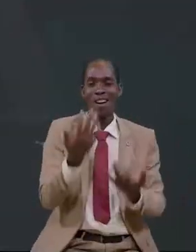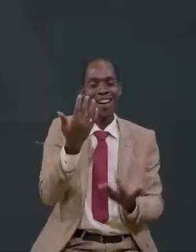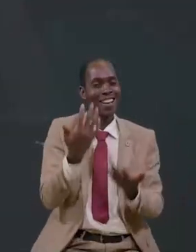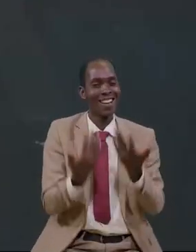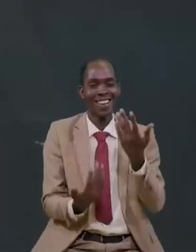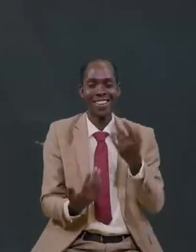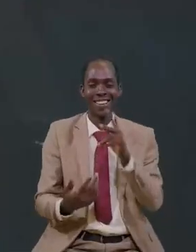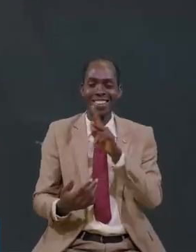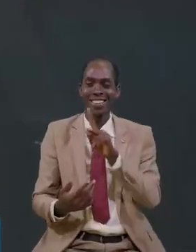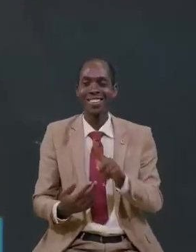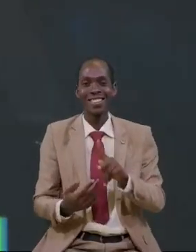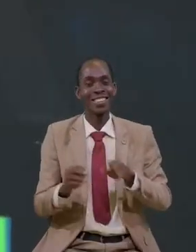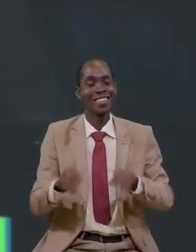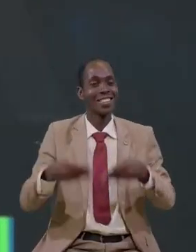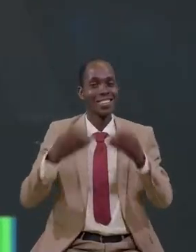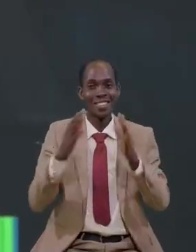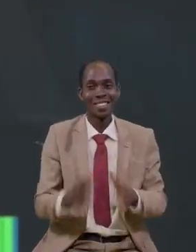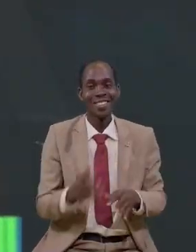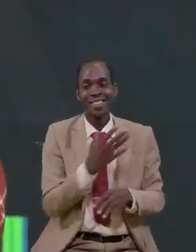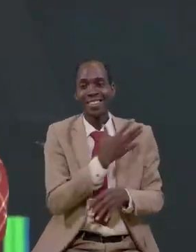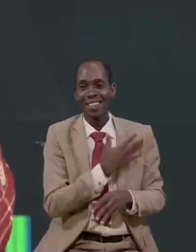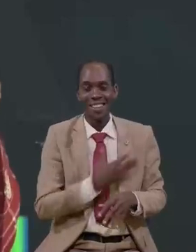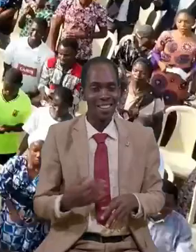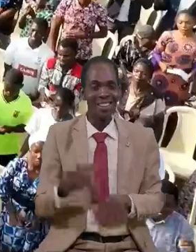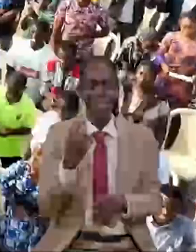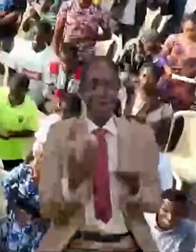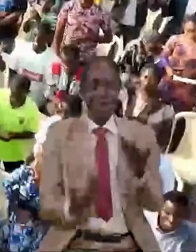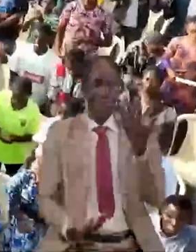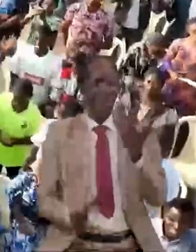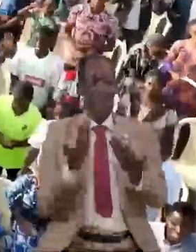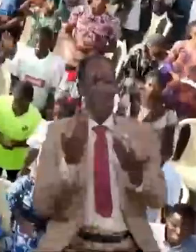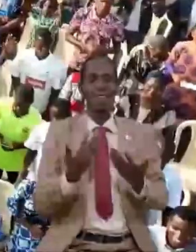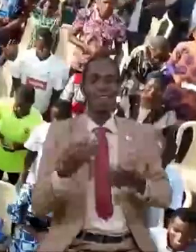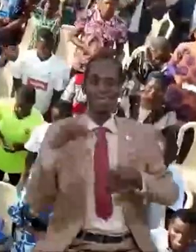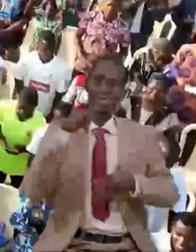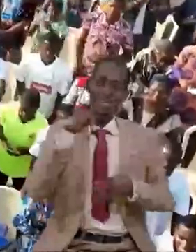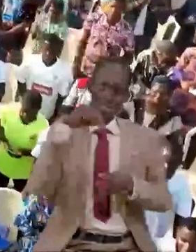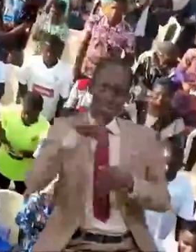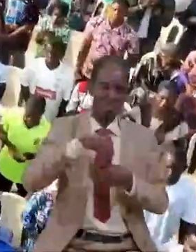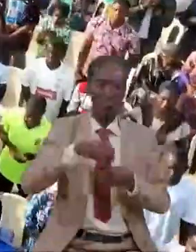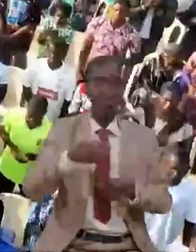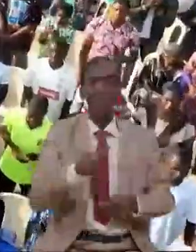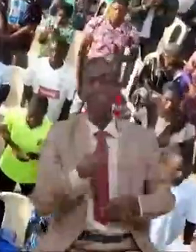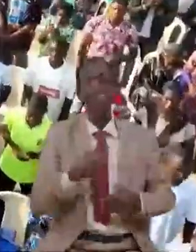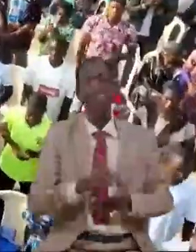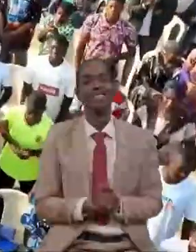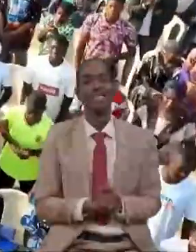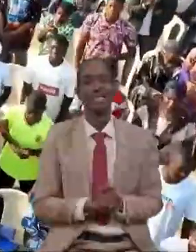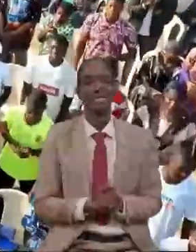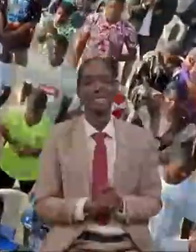WF.K et qui allume le feu. Et le feu est allumé en moi maintenant.